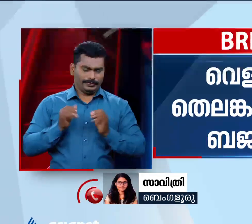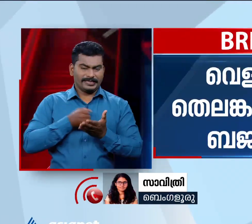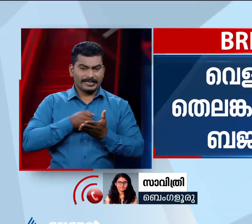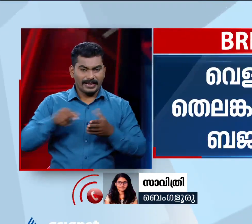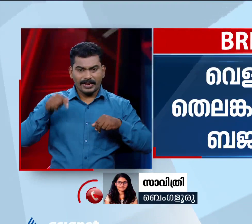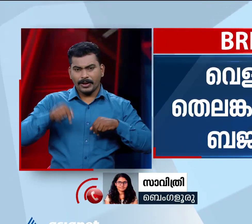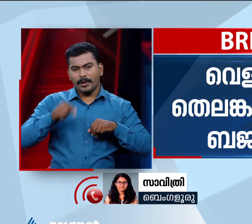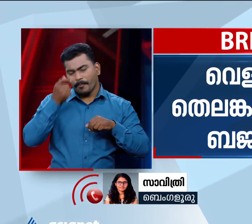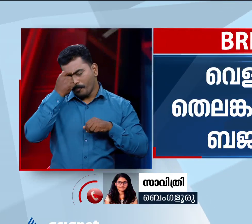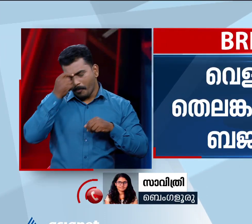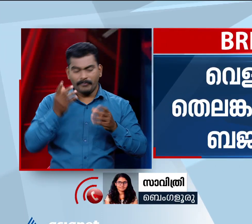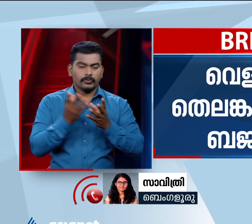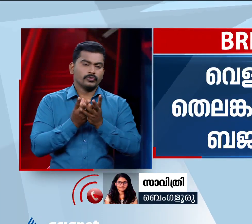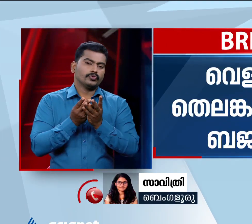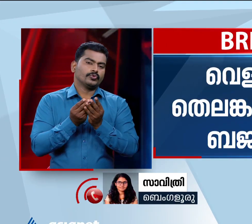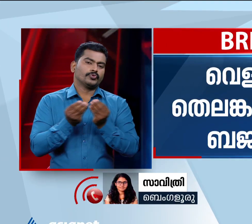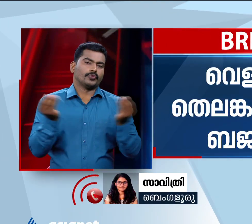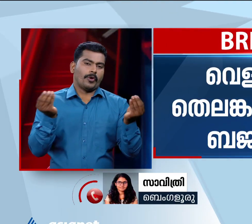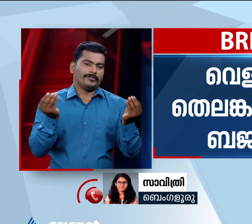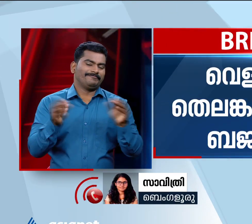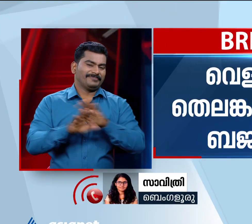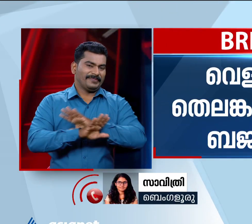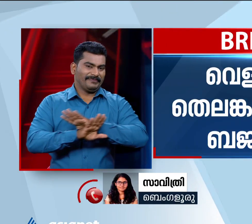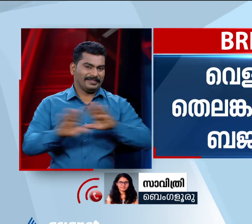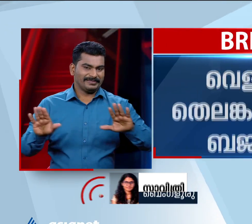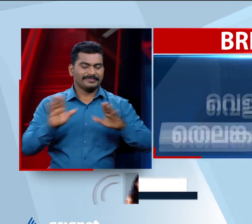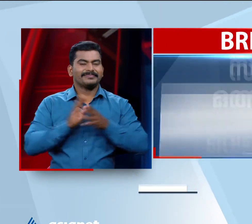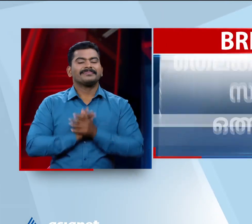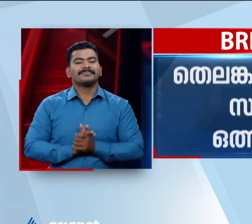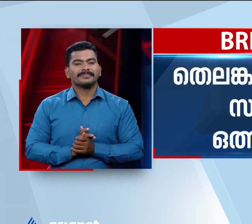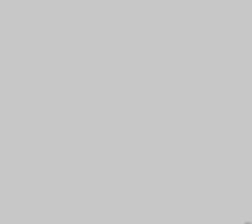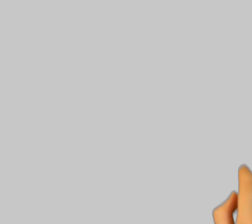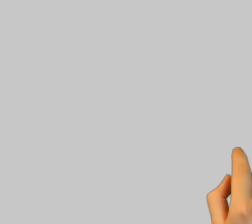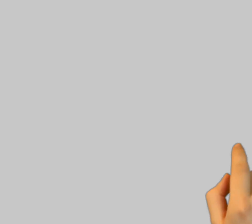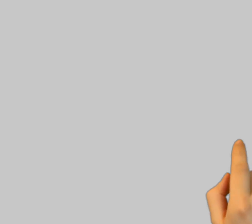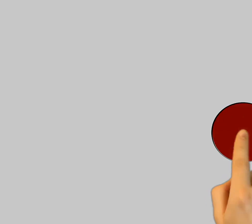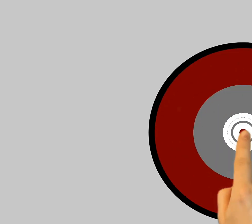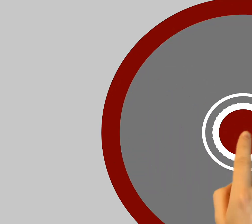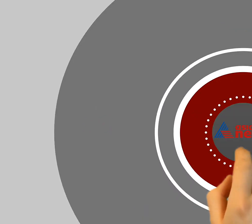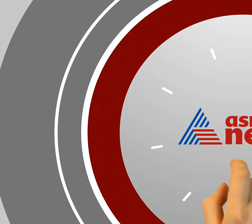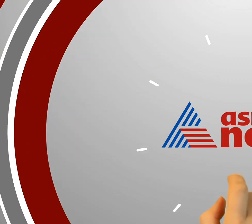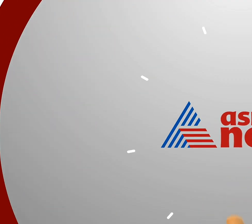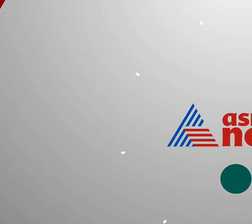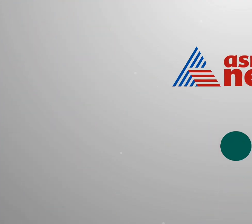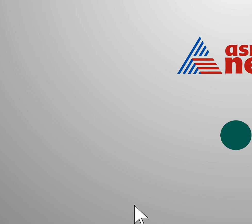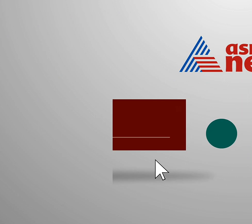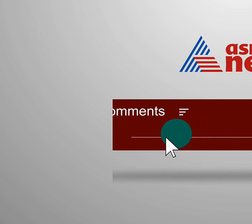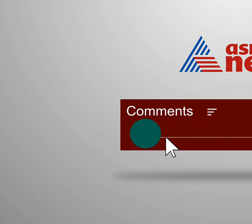ഗവർണർ പോര് അവസാനത്തിലെത്തുകയുമാണ്. ശരി സാവിത്രി. Thank you.